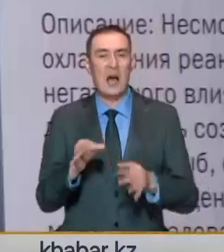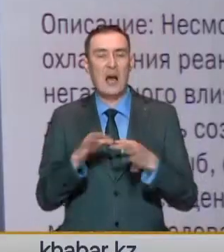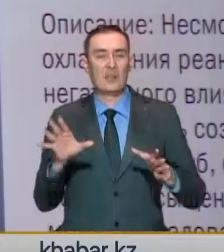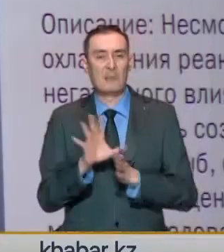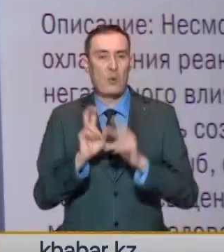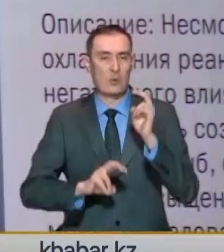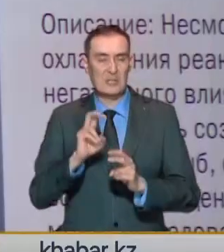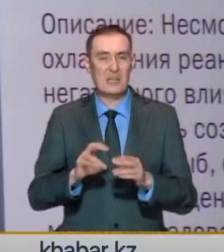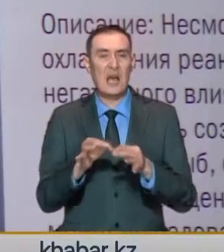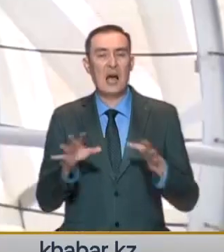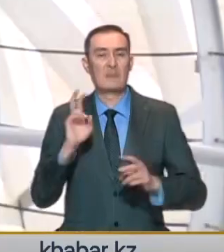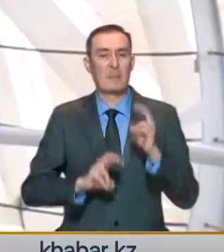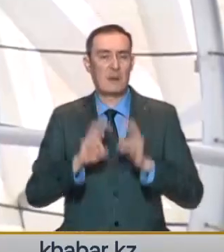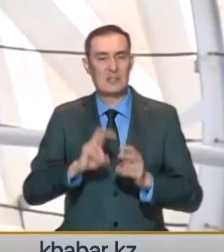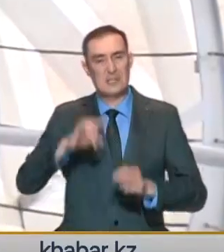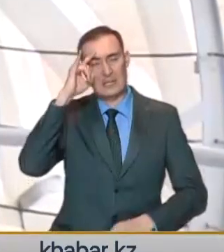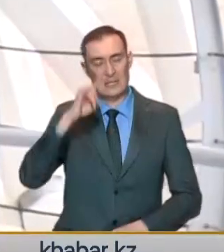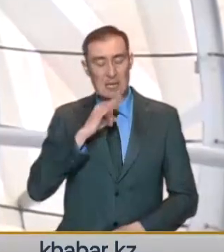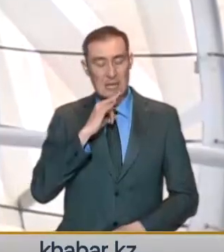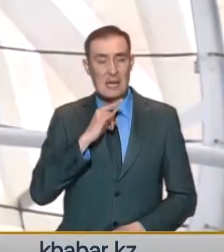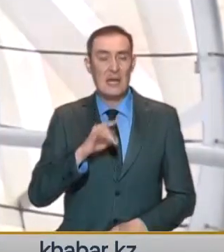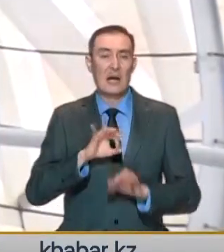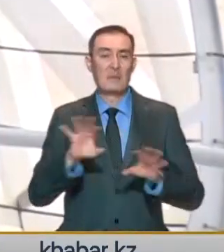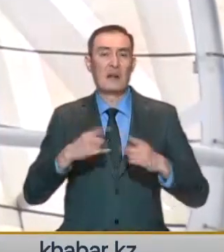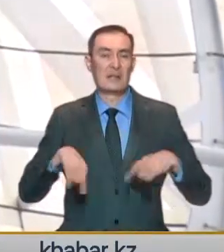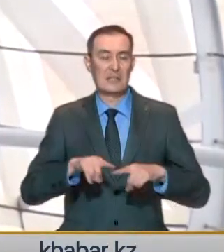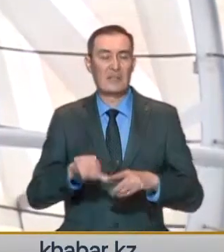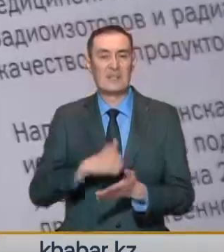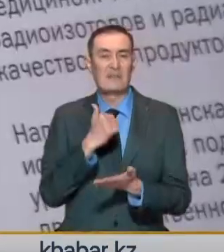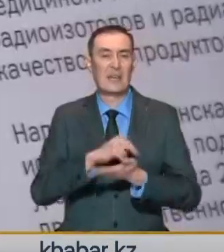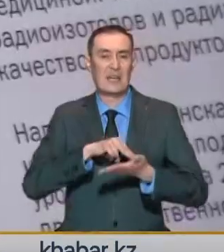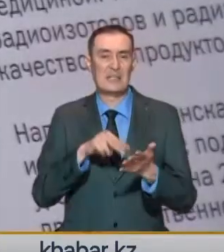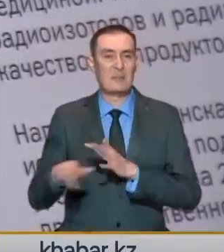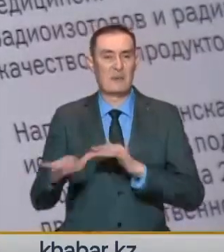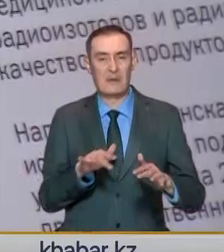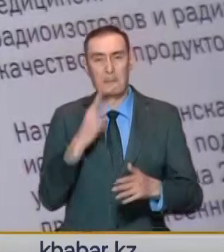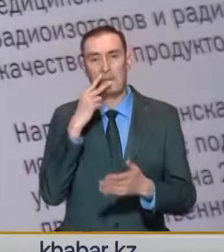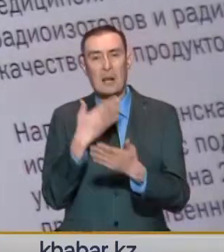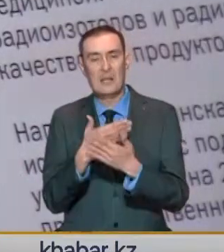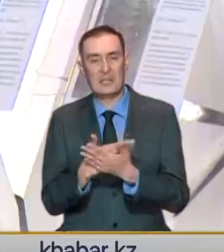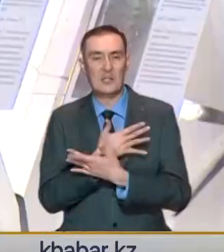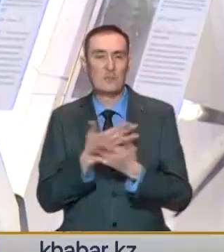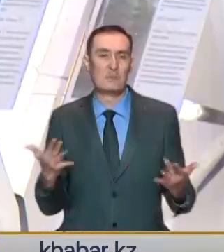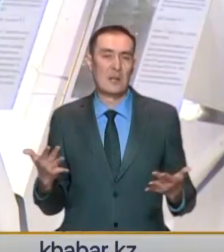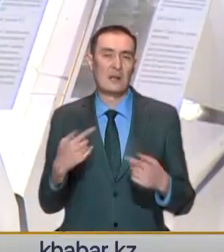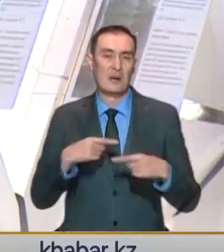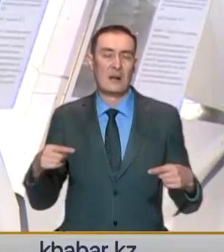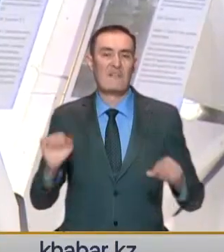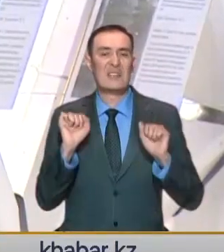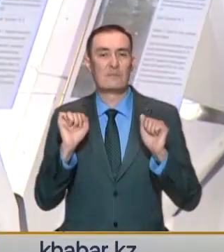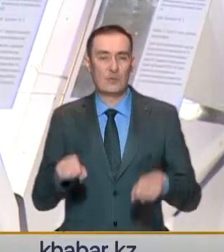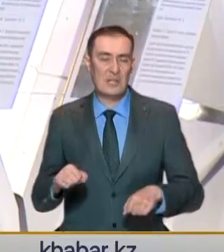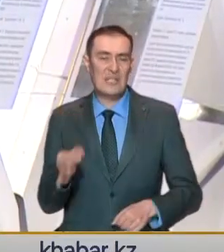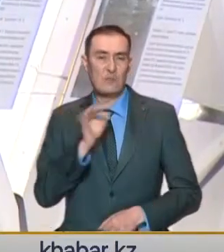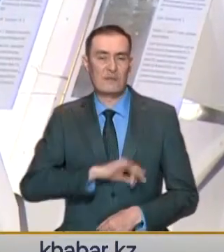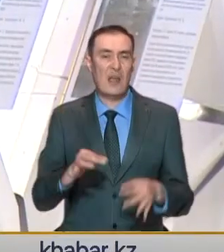атомной отрасли и атомная промышленность Казахстана. Как отметили организаторы, основная цель мероприятия – продемонстрировать широкий спектр возможностей